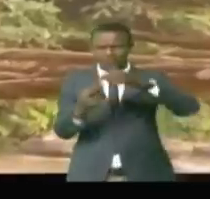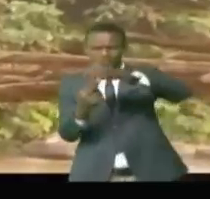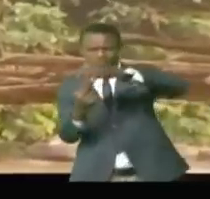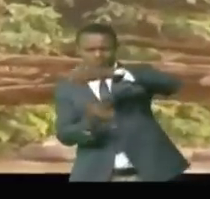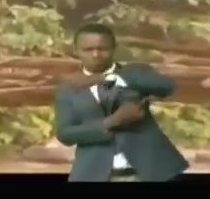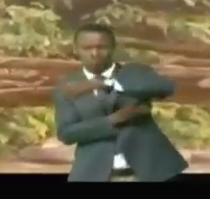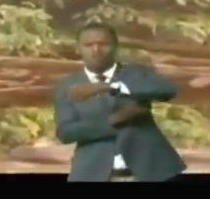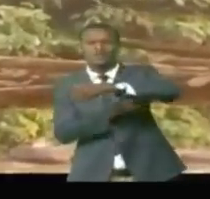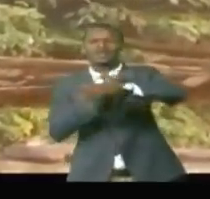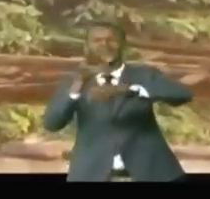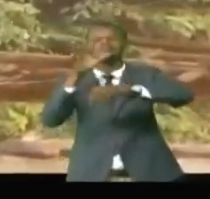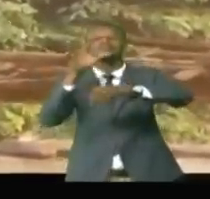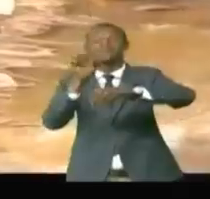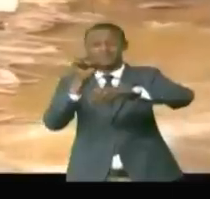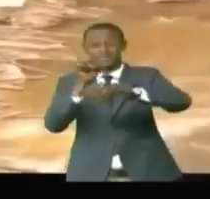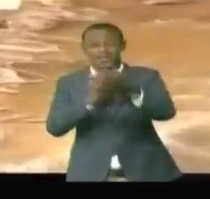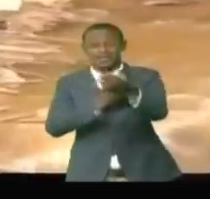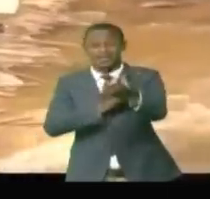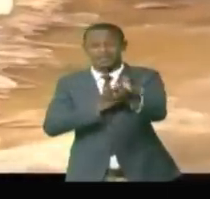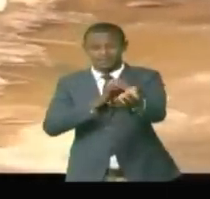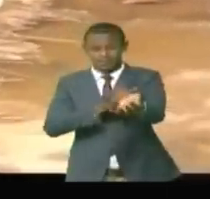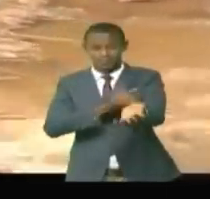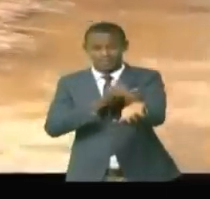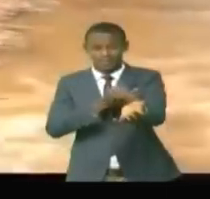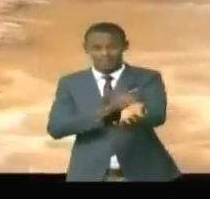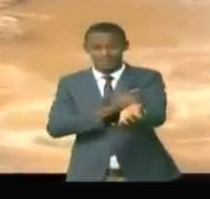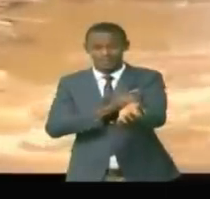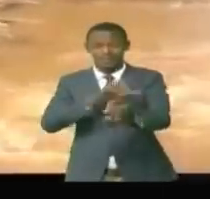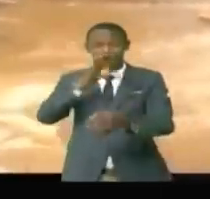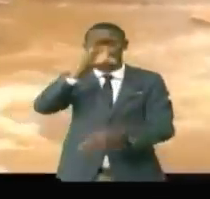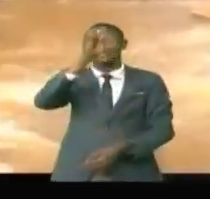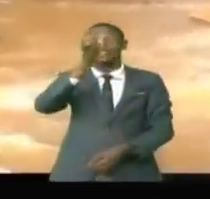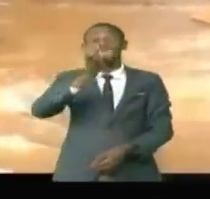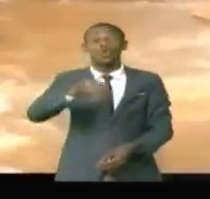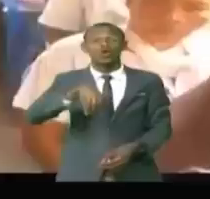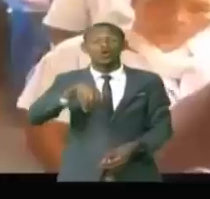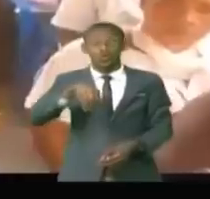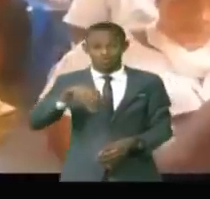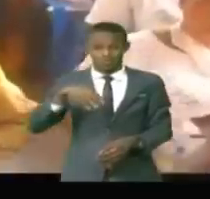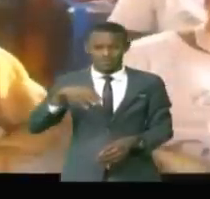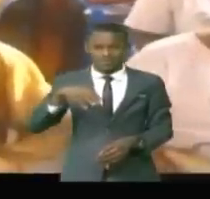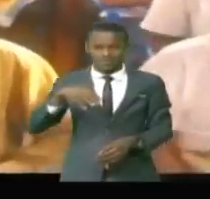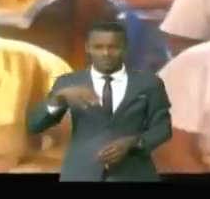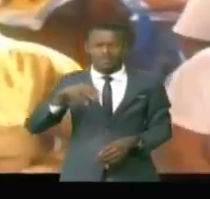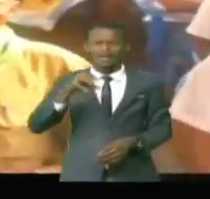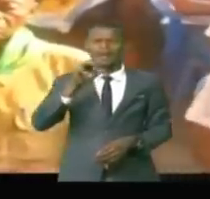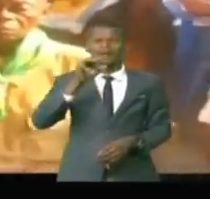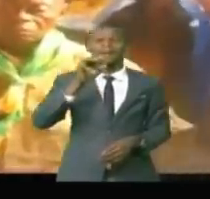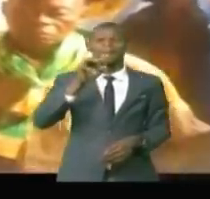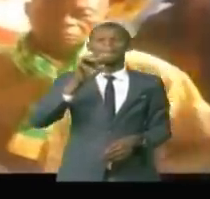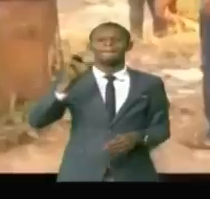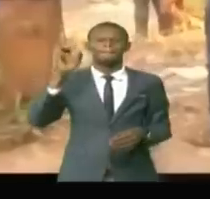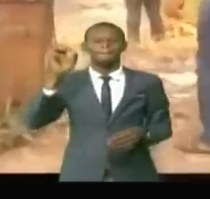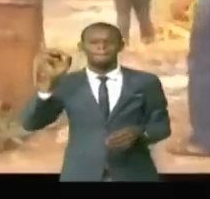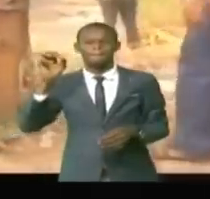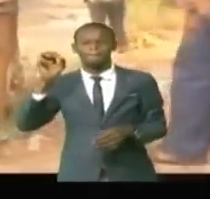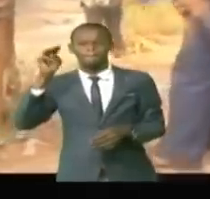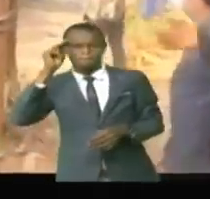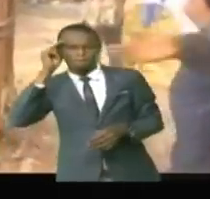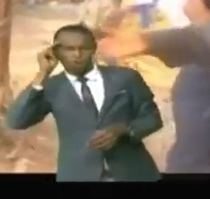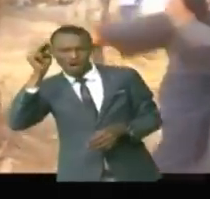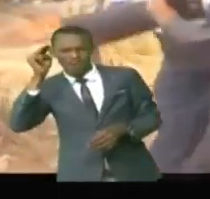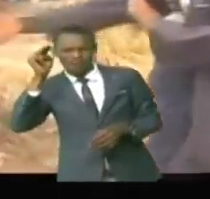qui relie la commune de Mongafula dans son quartier Vulamanenga et celle de l'Antele. Devant ses administrés, Séverin Lumbu